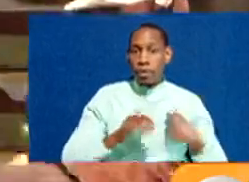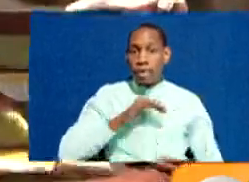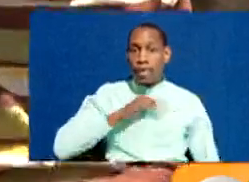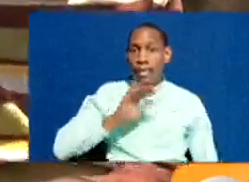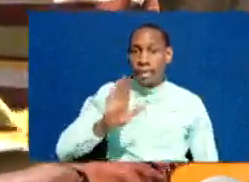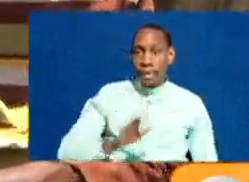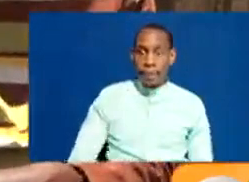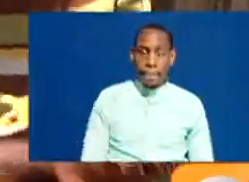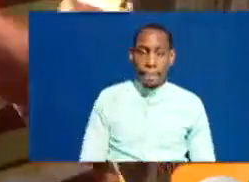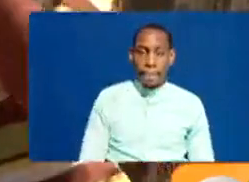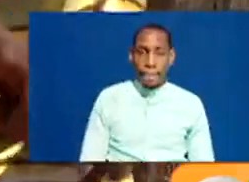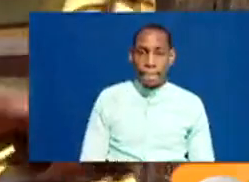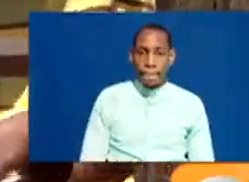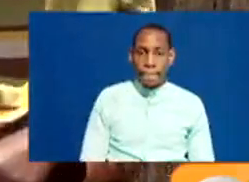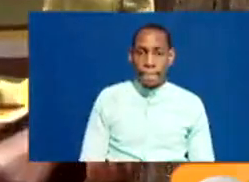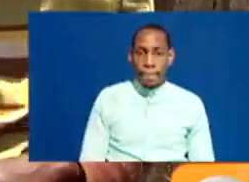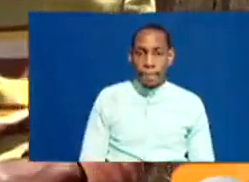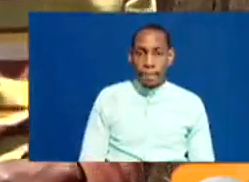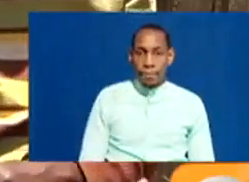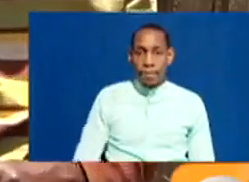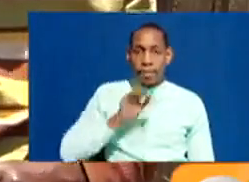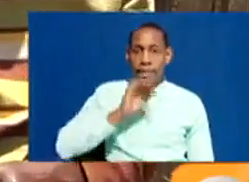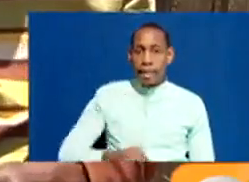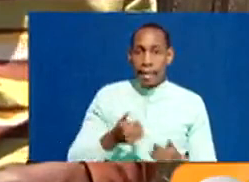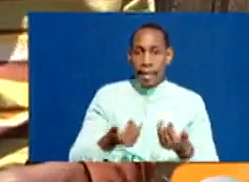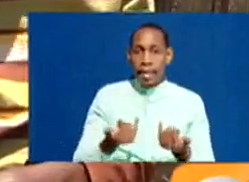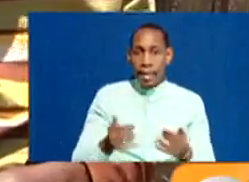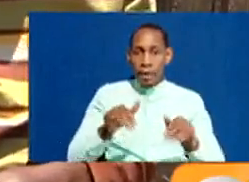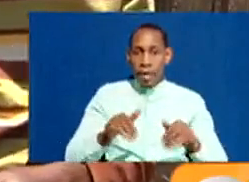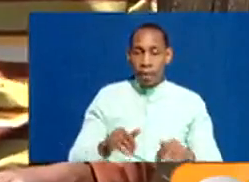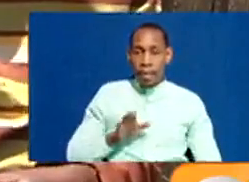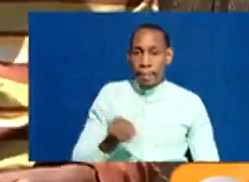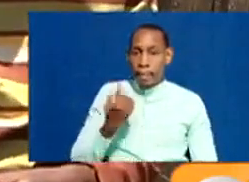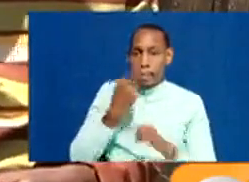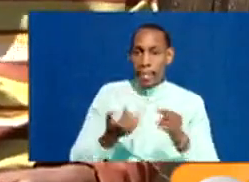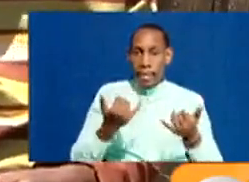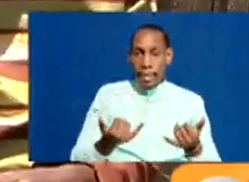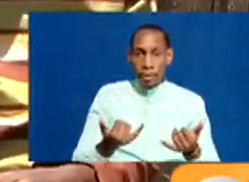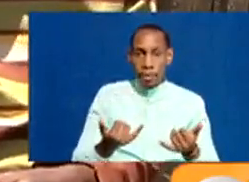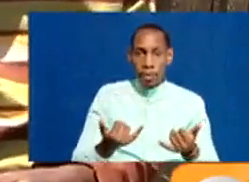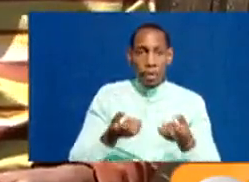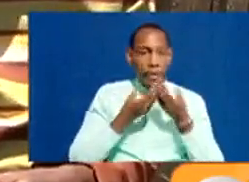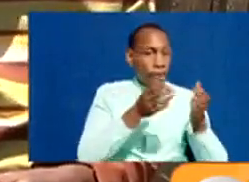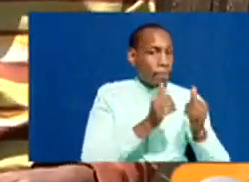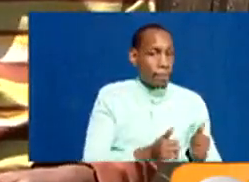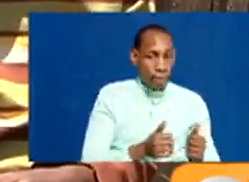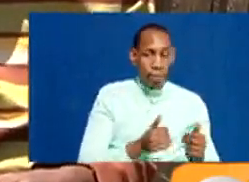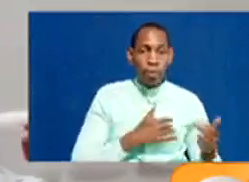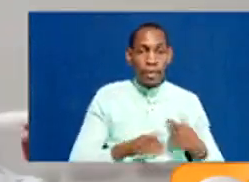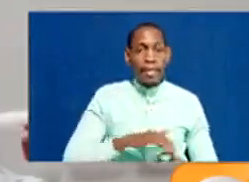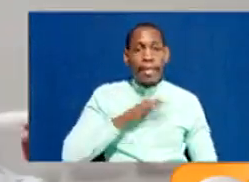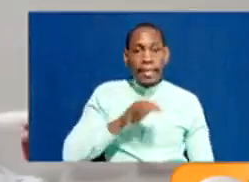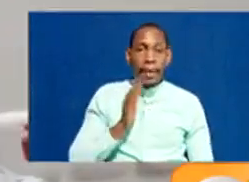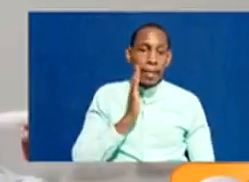chake. Wanawe Miriam, ambao wamesubiri mama yao kwa mwaka moja, sasa wakiwa hawajaarifiwa kuhusu kifo cha